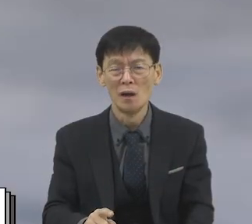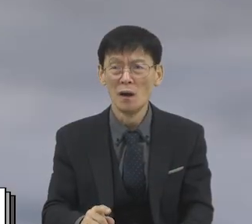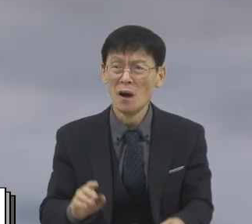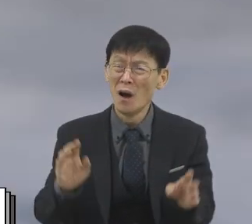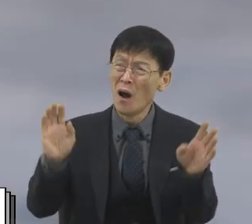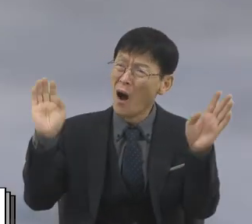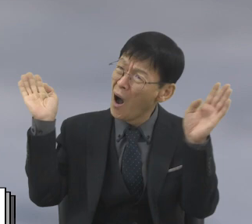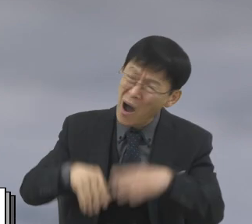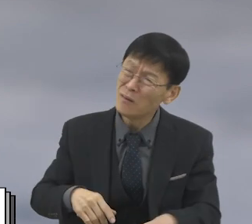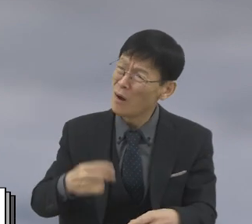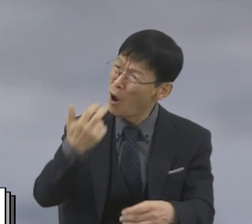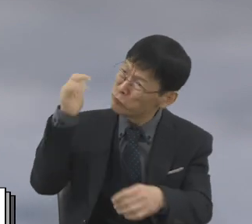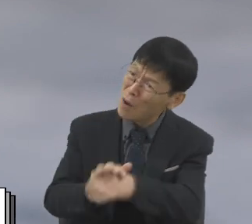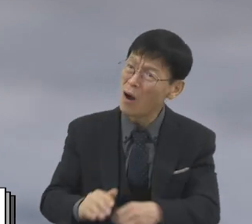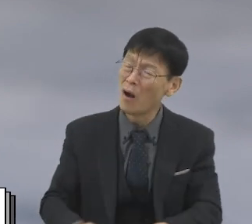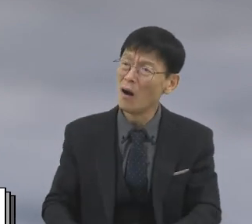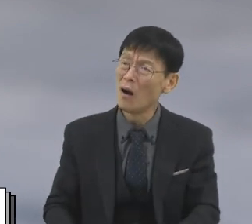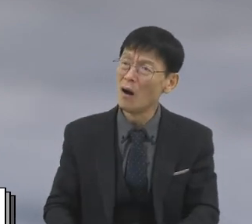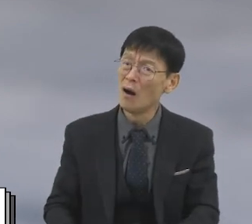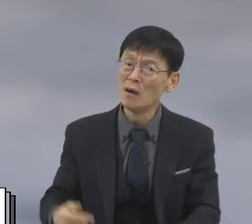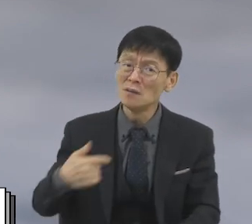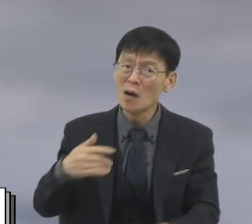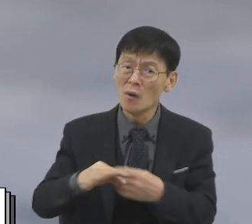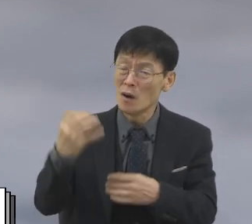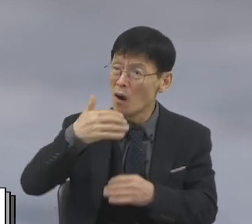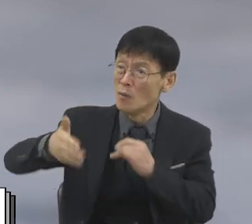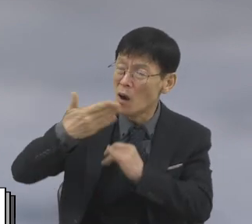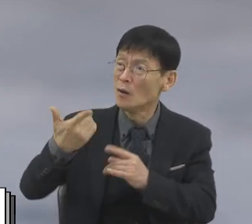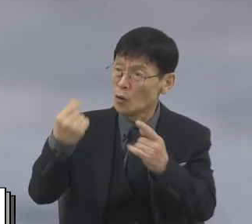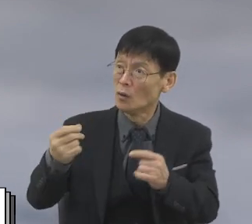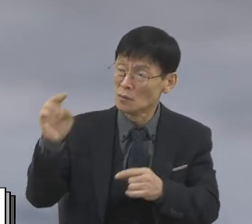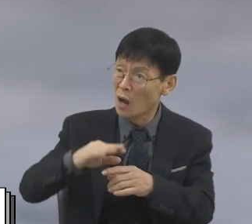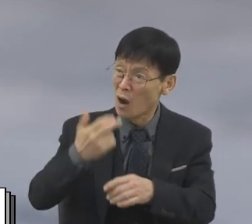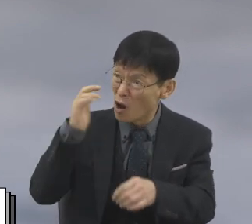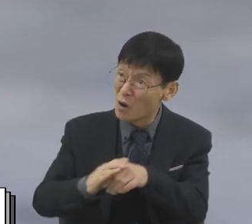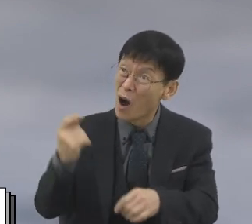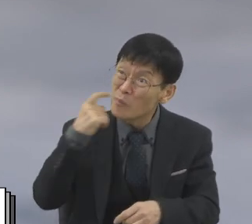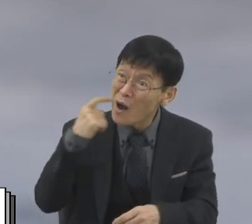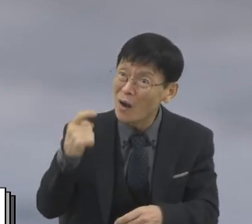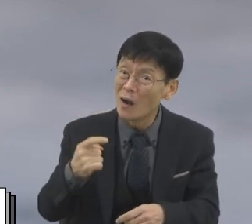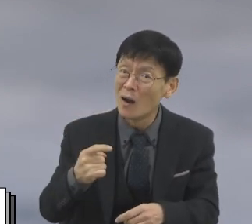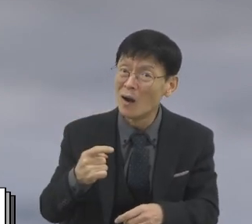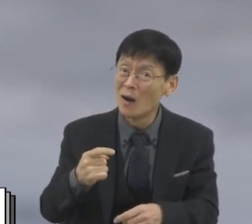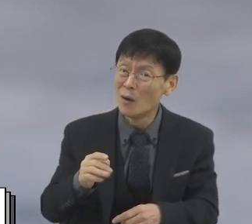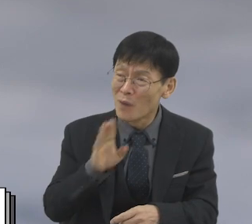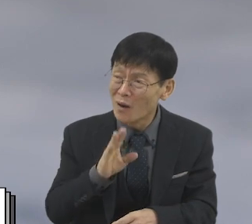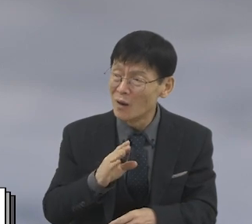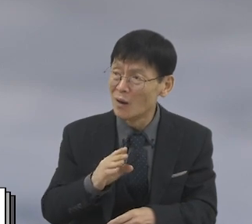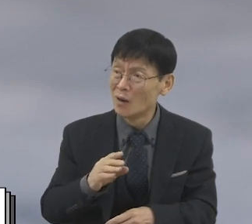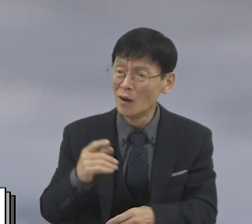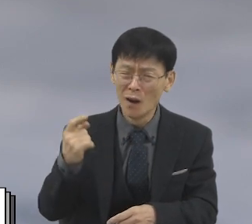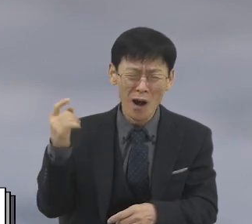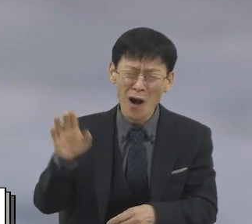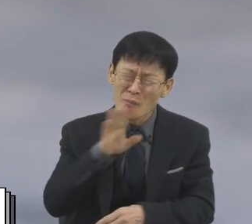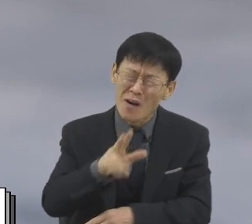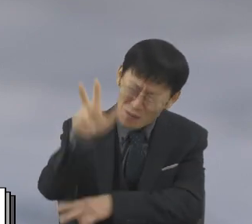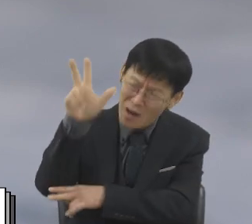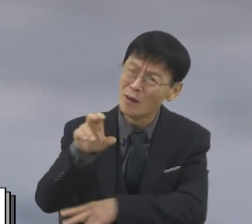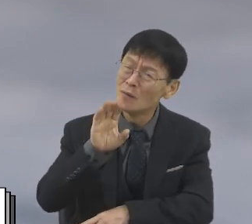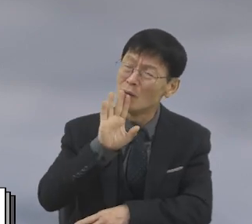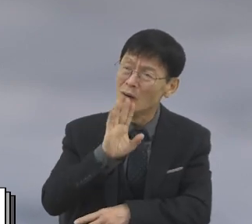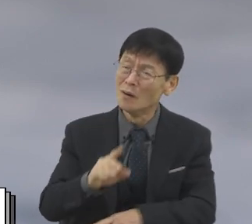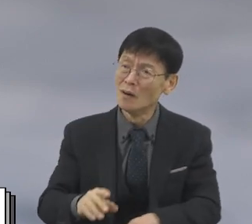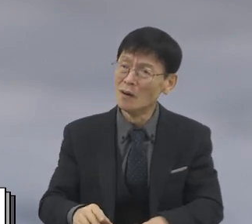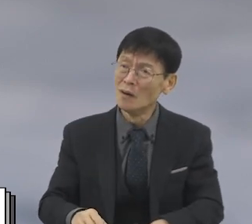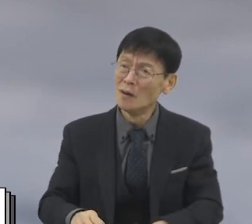진짜 너무하네요. 저는 성희롱을 당한 것도 모자라서 제 말이 진짜라는 것까지 제가 스스로